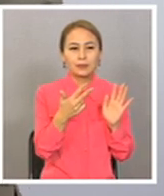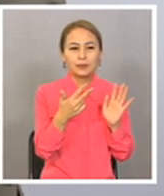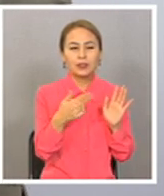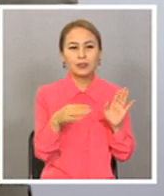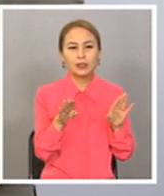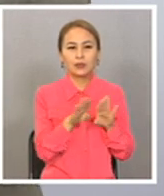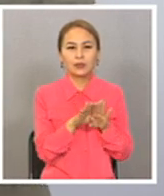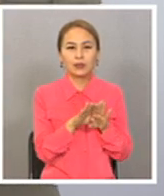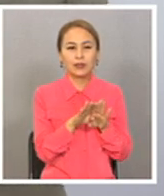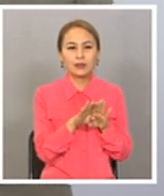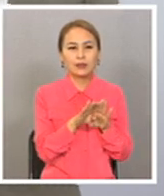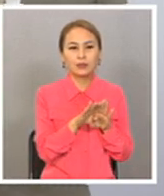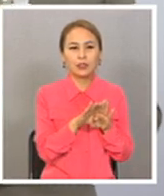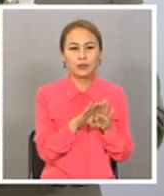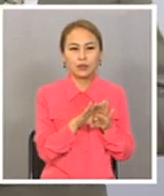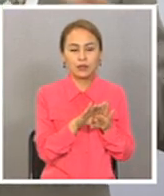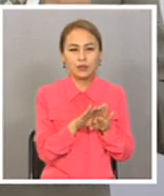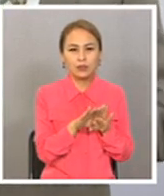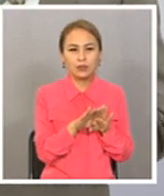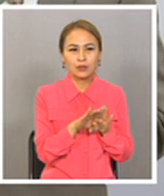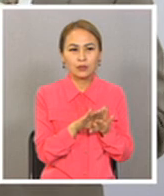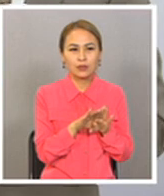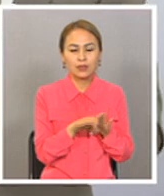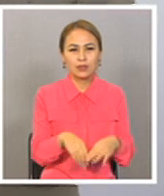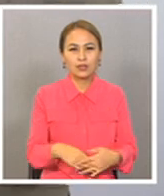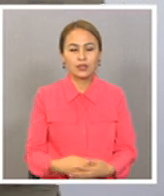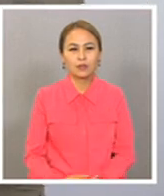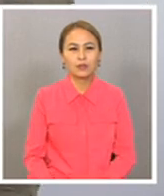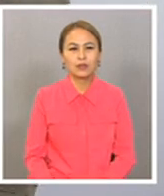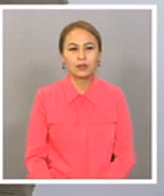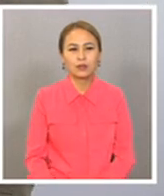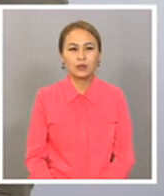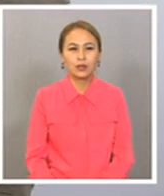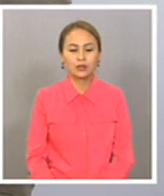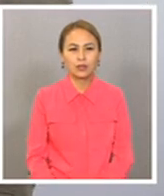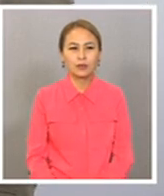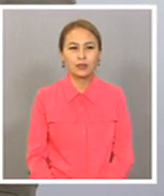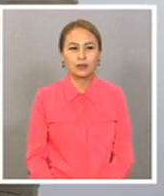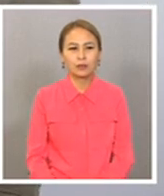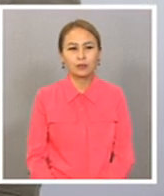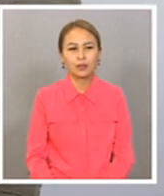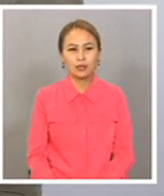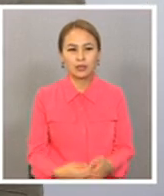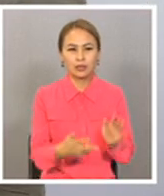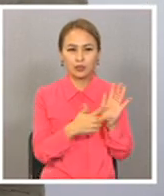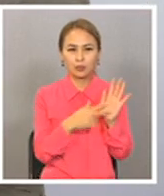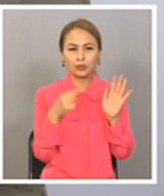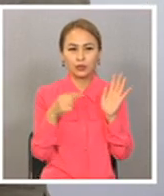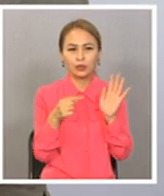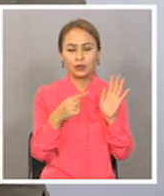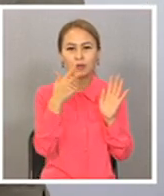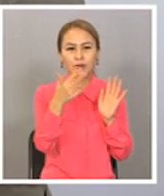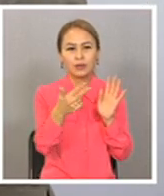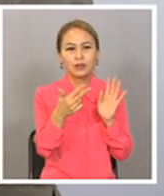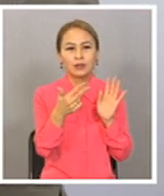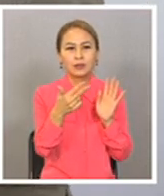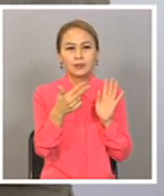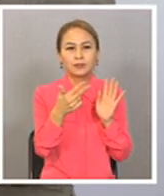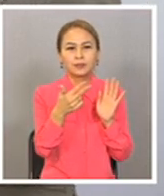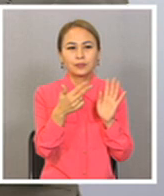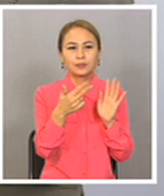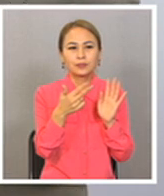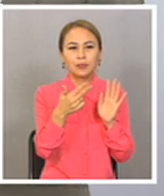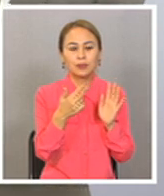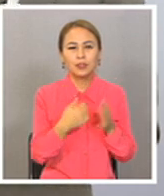тұрмыз. Ал 1000 деген санның да 3 нөлі бар. Осыны ұмытпаңыздар. Аралас санмен сонда 8 бүтін